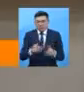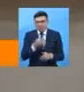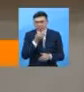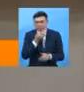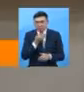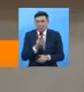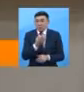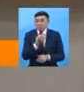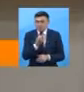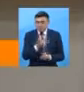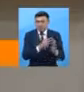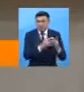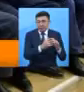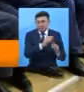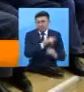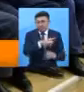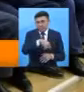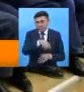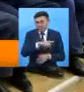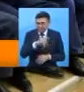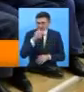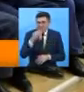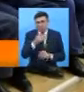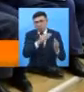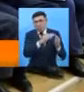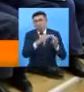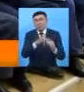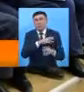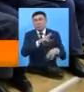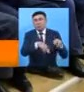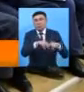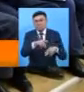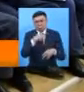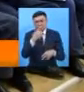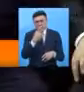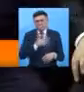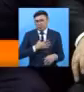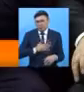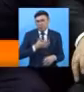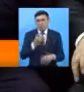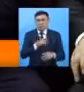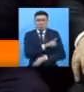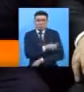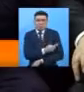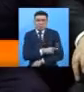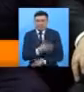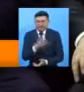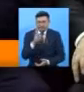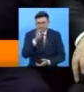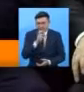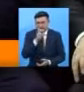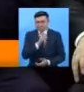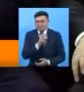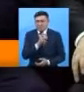внимание Акима на качество зданий возведённые в последние годы сельчане отметили и неважное состояние клиники вызывает критику и Малое